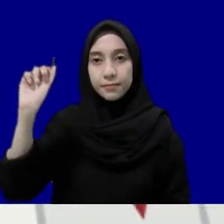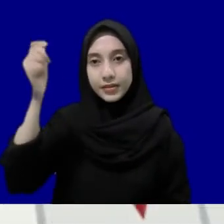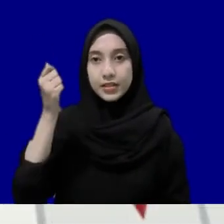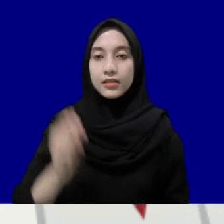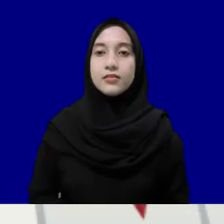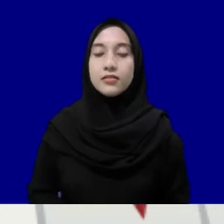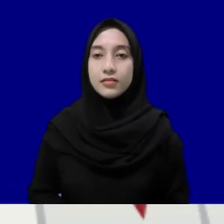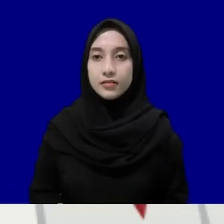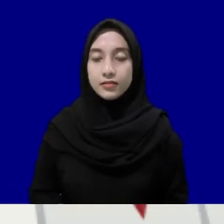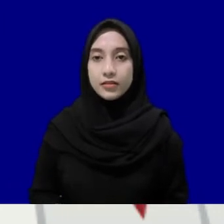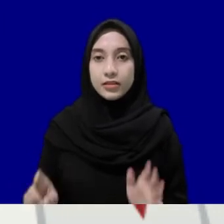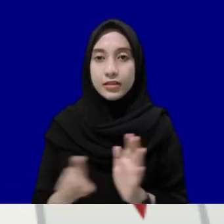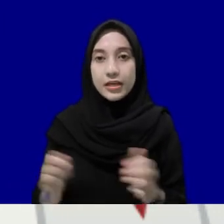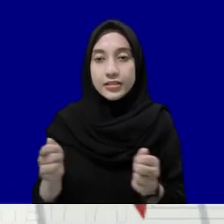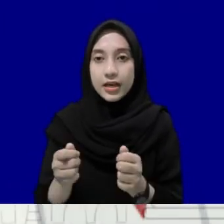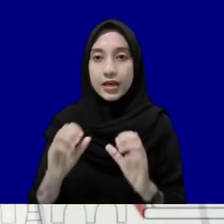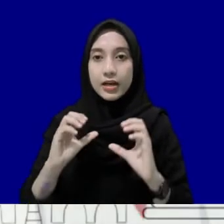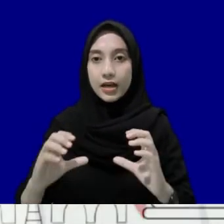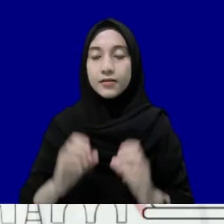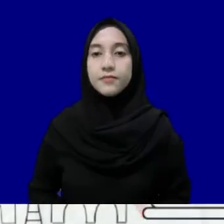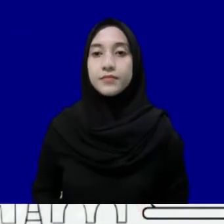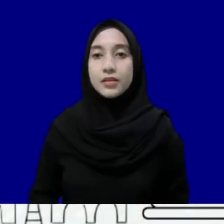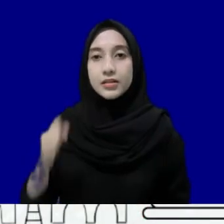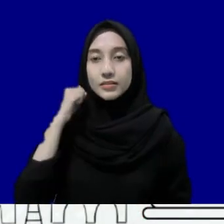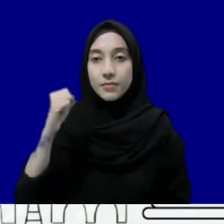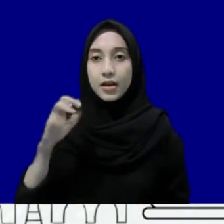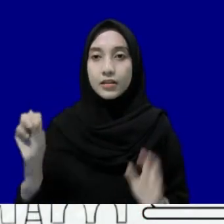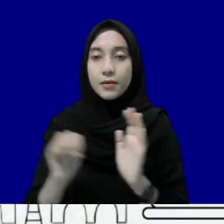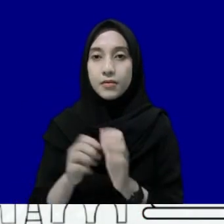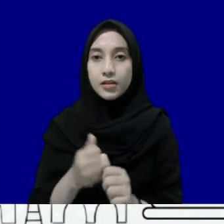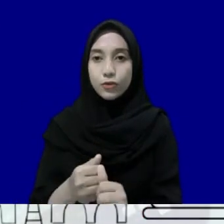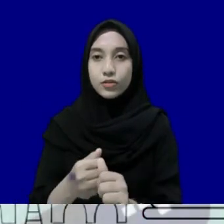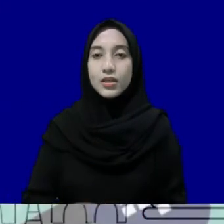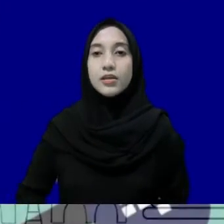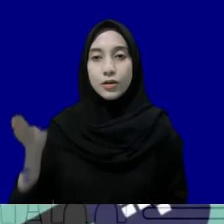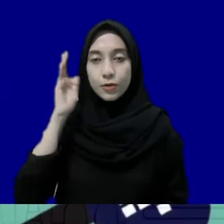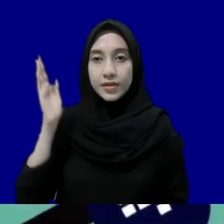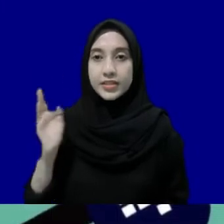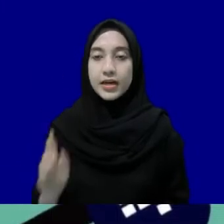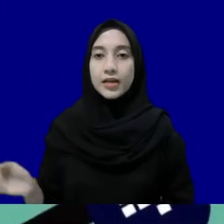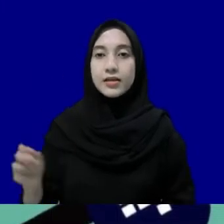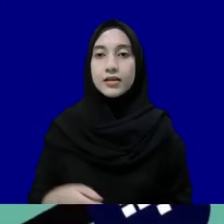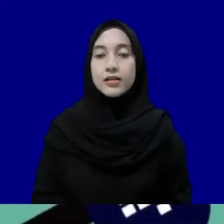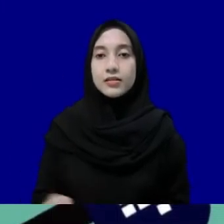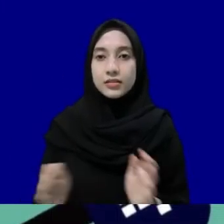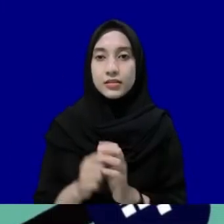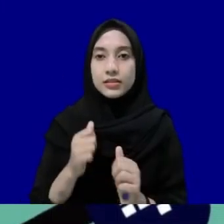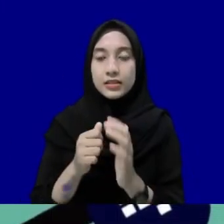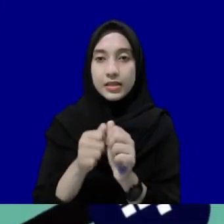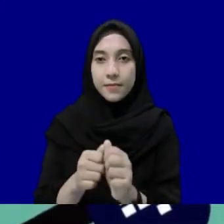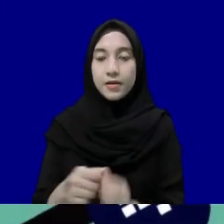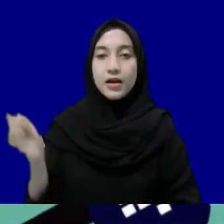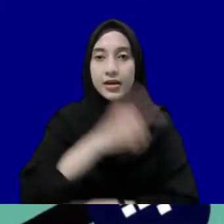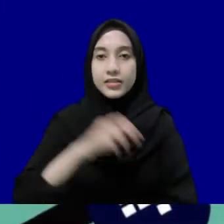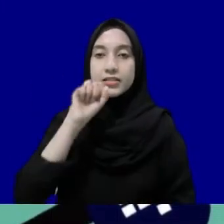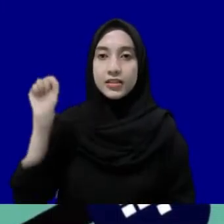hari Senin. Kemudian anak-anak juga harus menerima dan menghargai setiap perbedaan dengan cara tidak